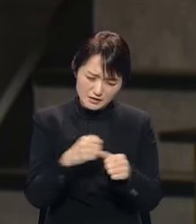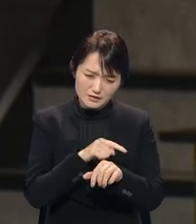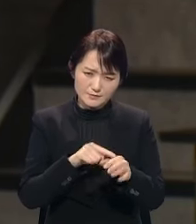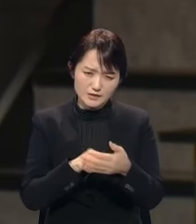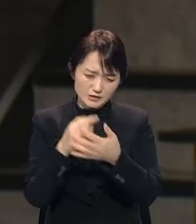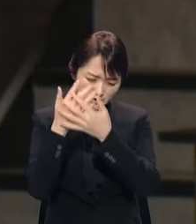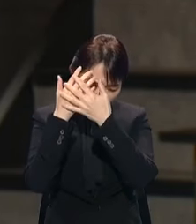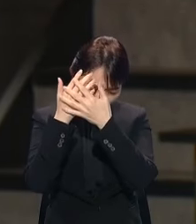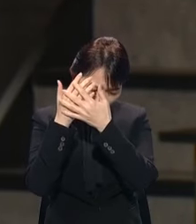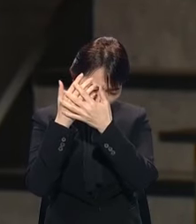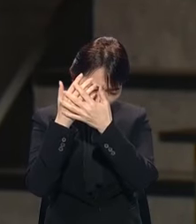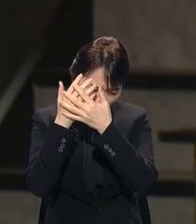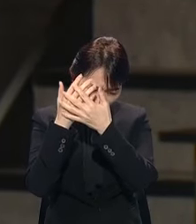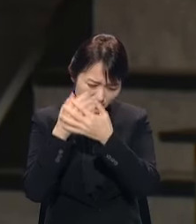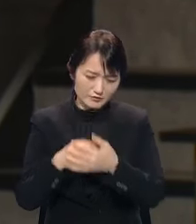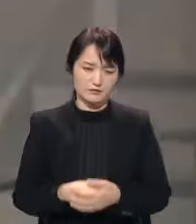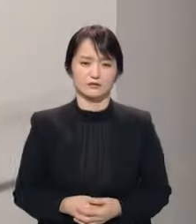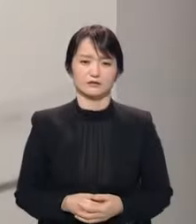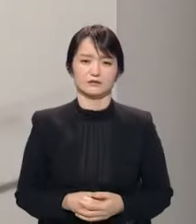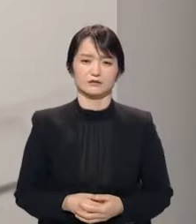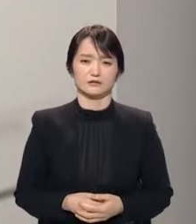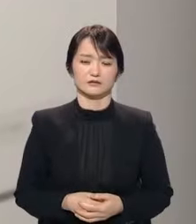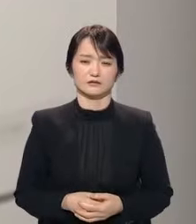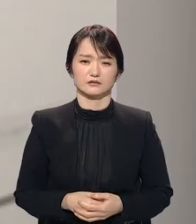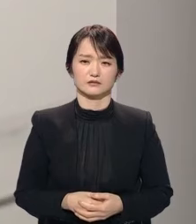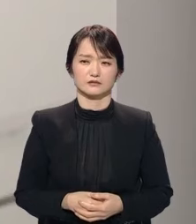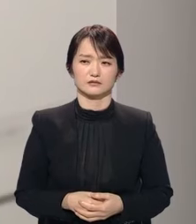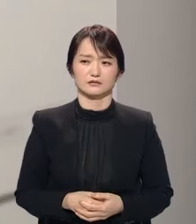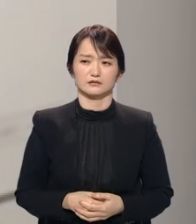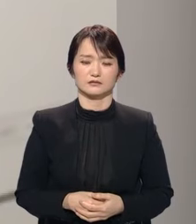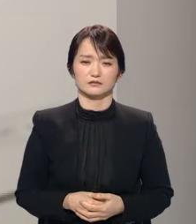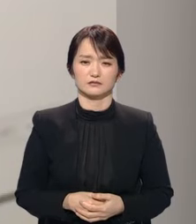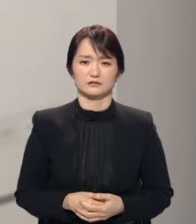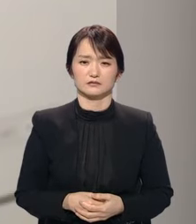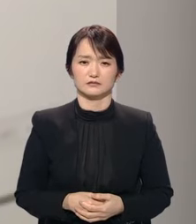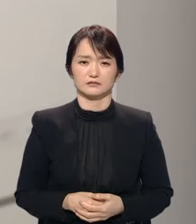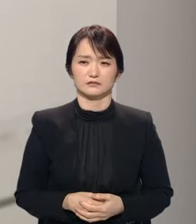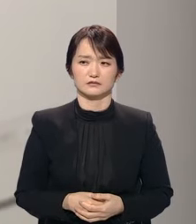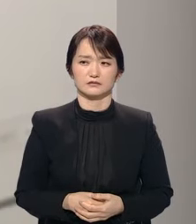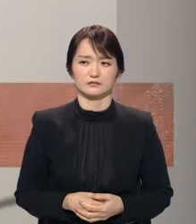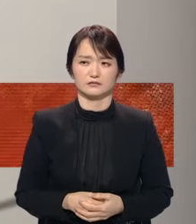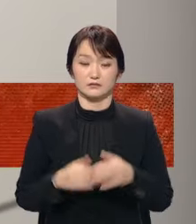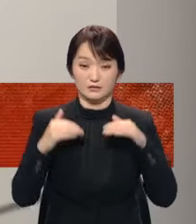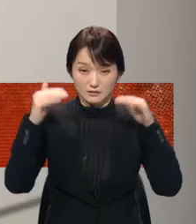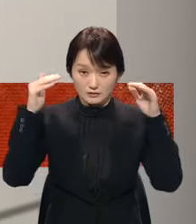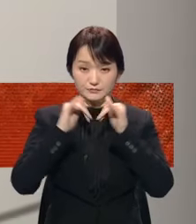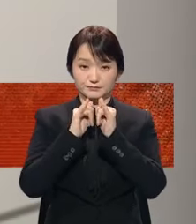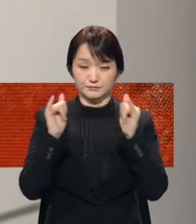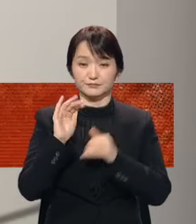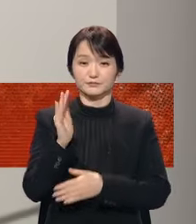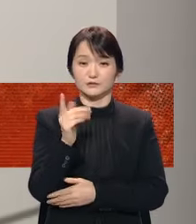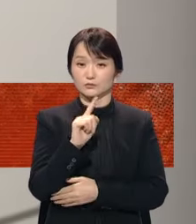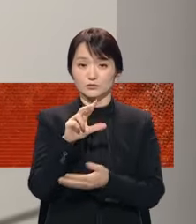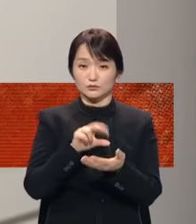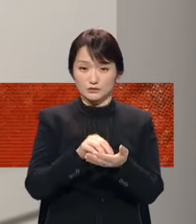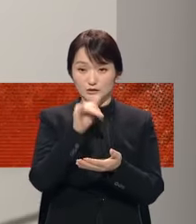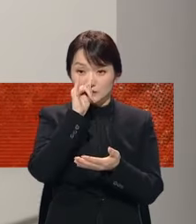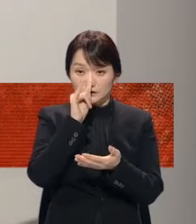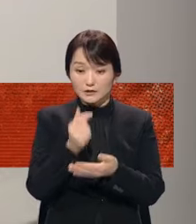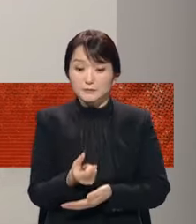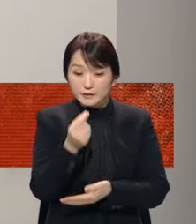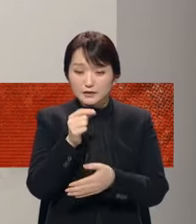하는 것은 전혀 별개 상황이거든요. 그리고 이제 우리가 뭐 좀 뭐 어른이 돼가지고 어떤 문제가 있으면 그게